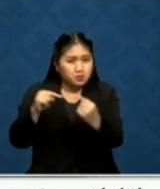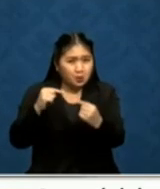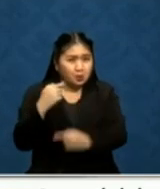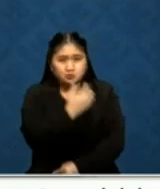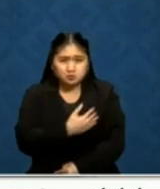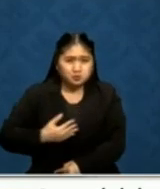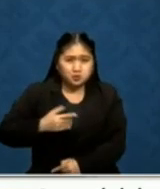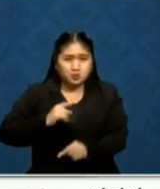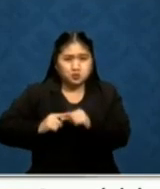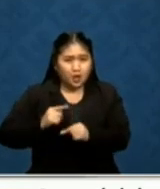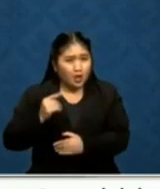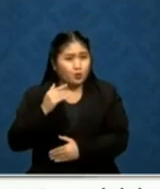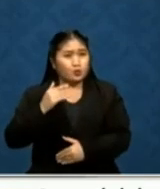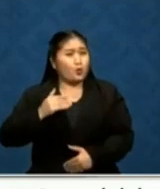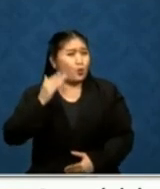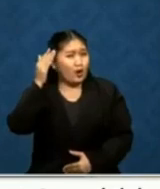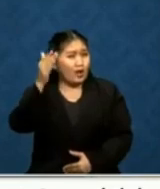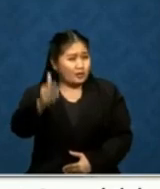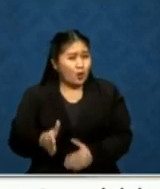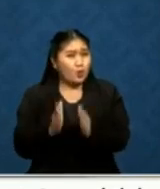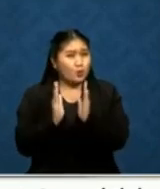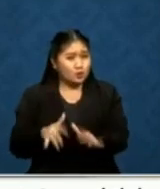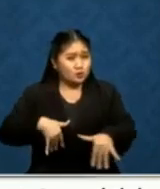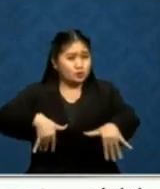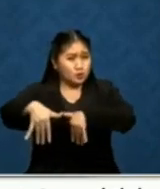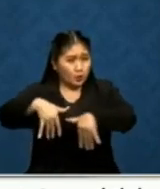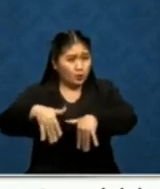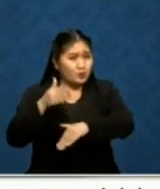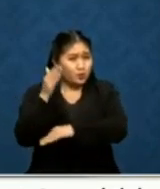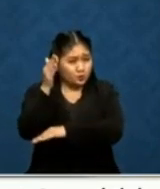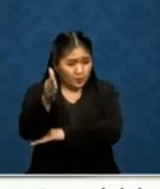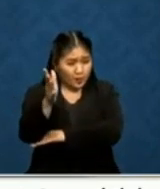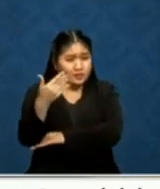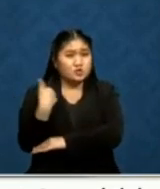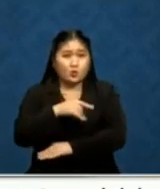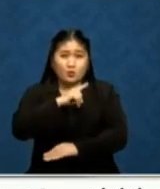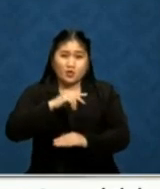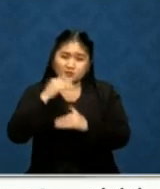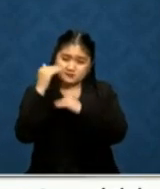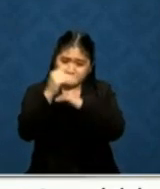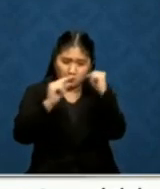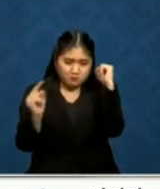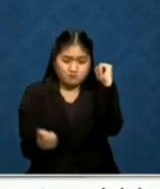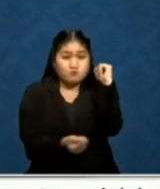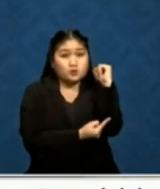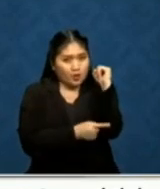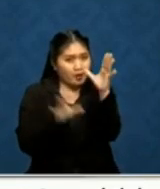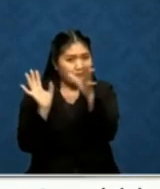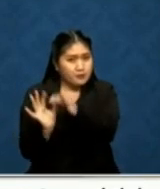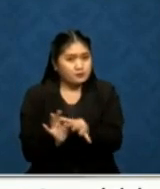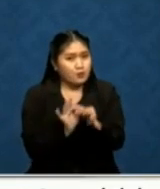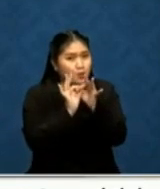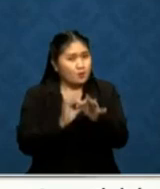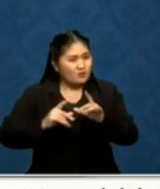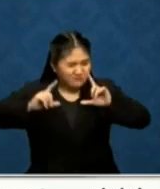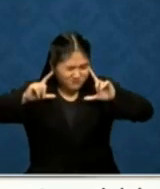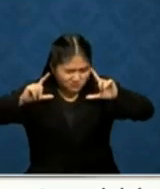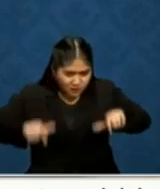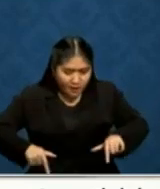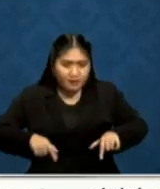พและอนาคตของคนในสังคมในระยะยาวค่ะการกำหนดโทษจึงควรให้มีความสอดคล้องต่อความเสียหาย